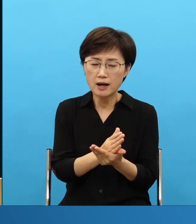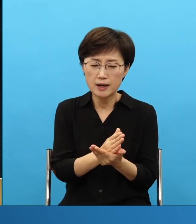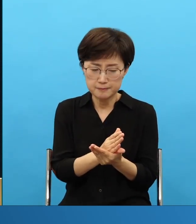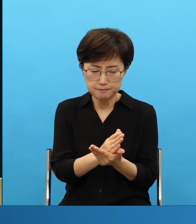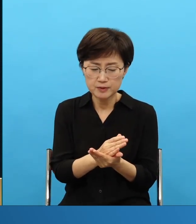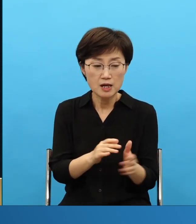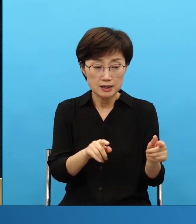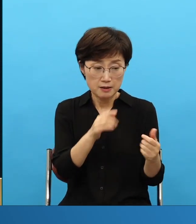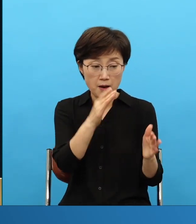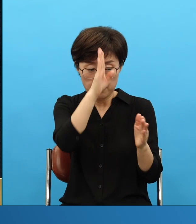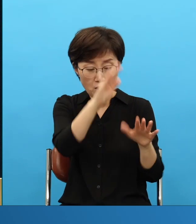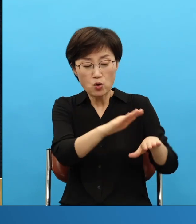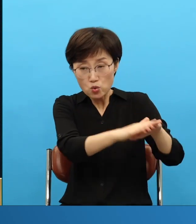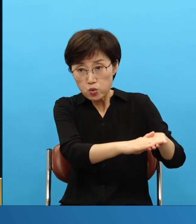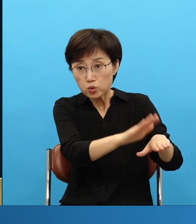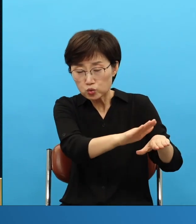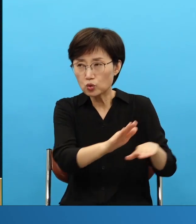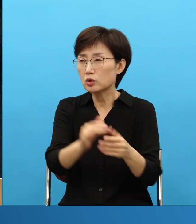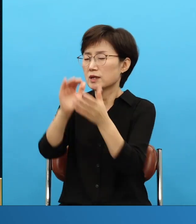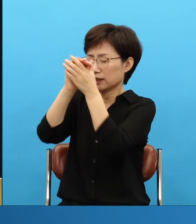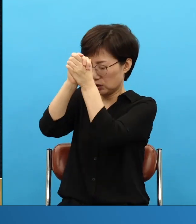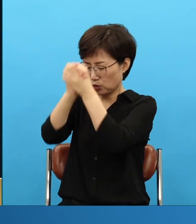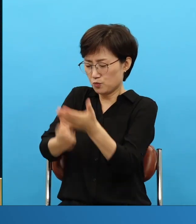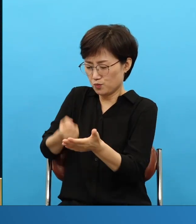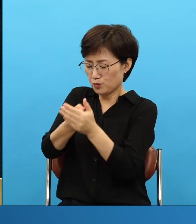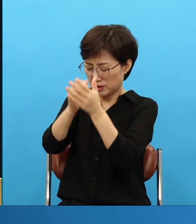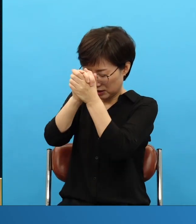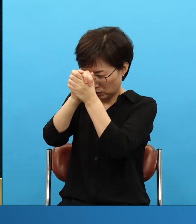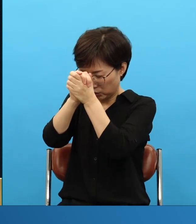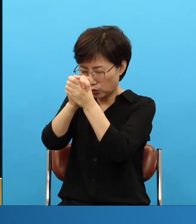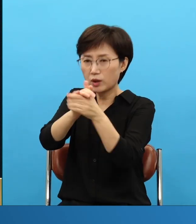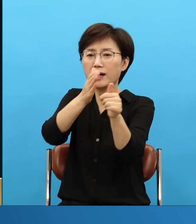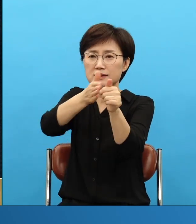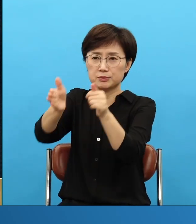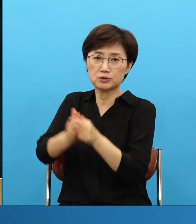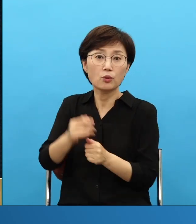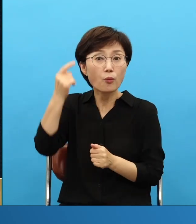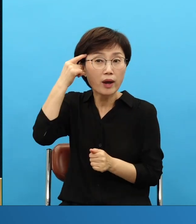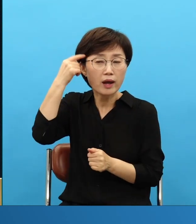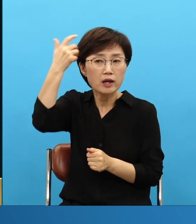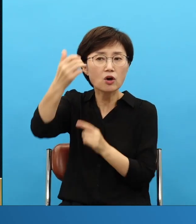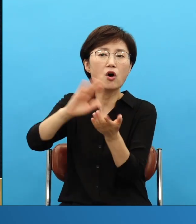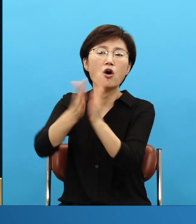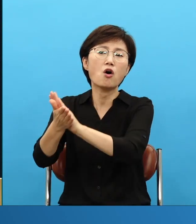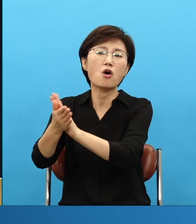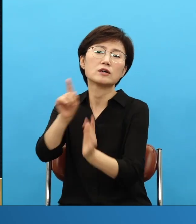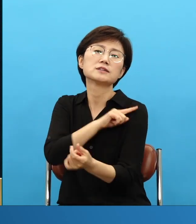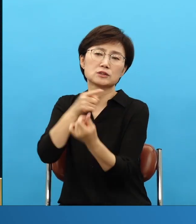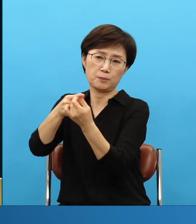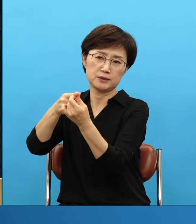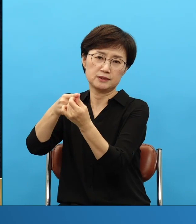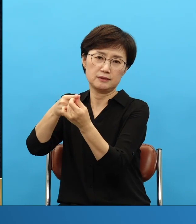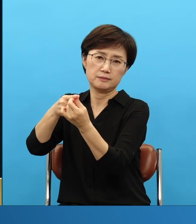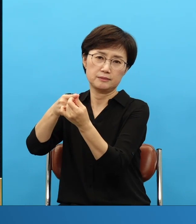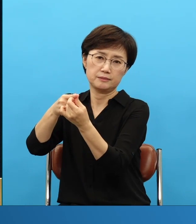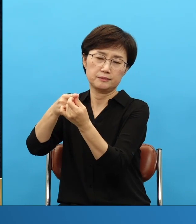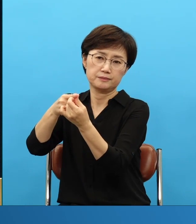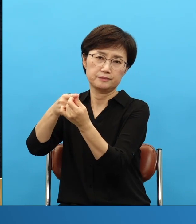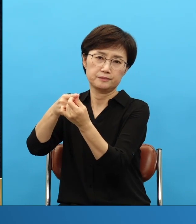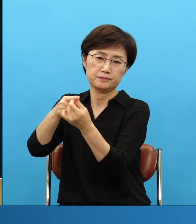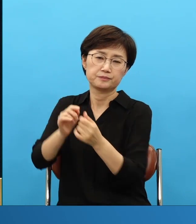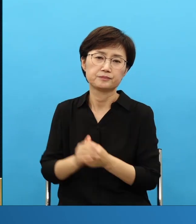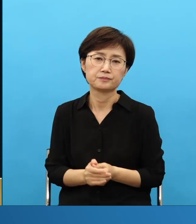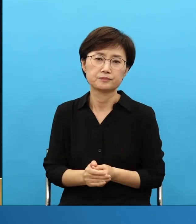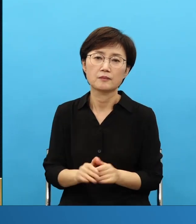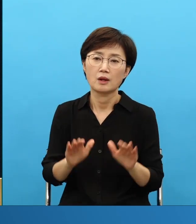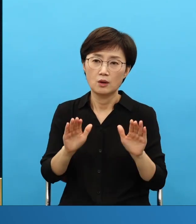diagnosed with a disease, don't be worried or concerned about that. We must fight against it. So we must first undergo this change. 오늘